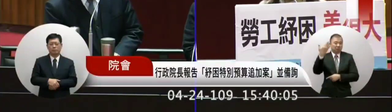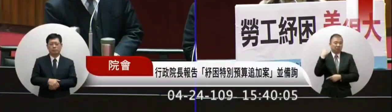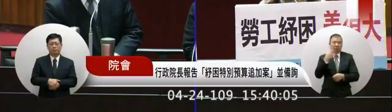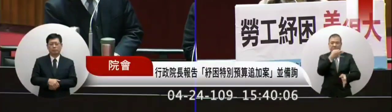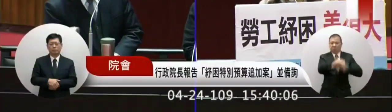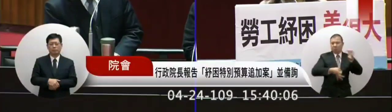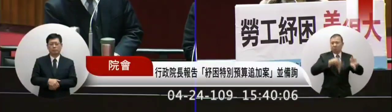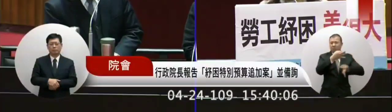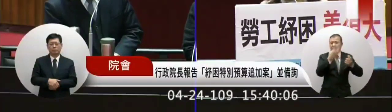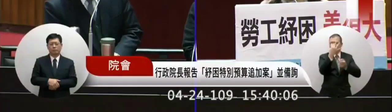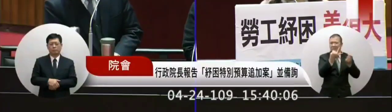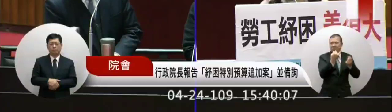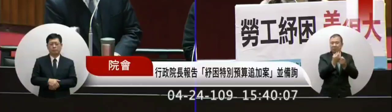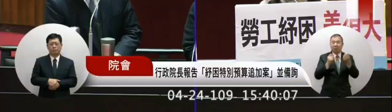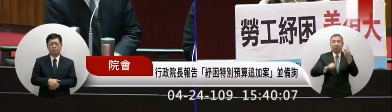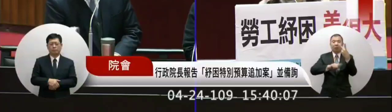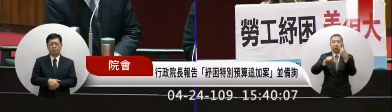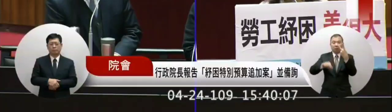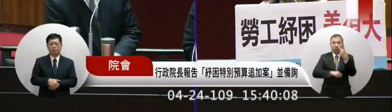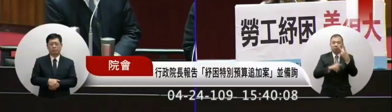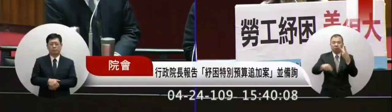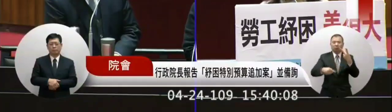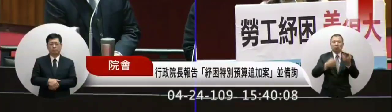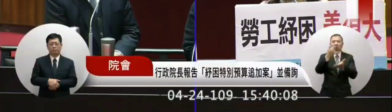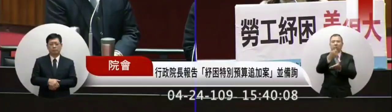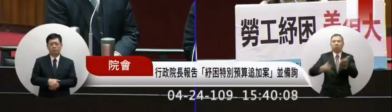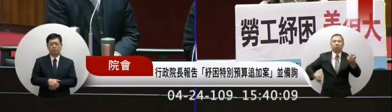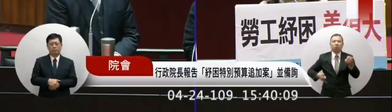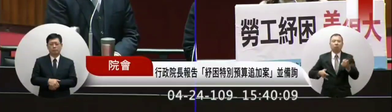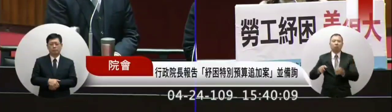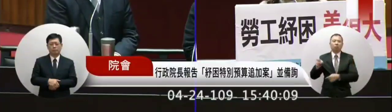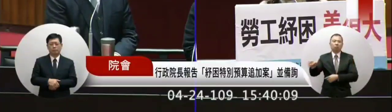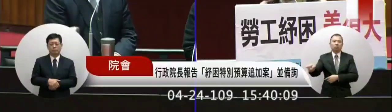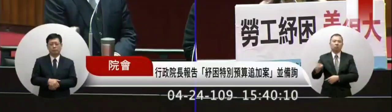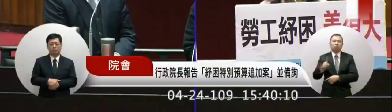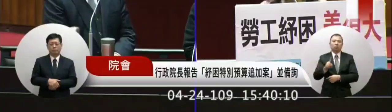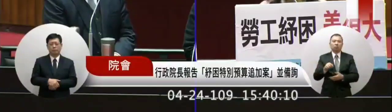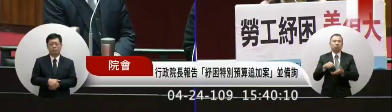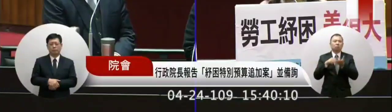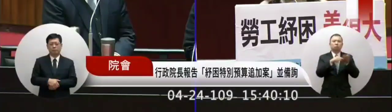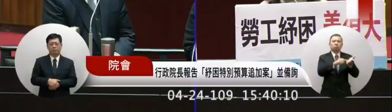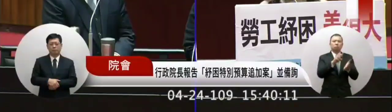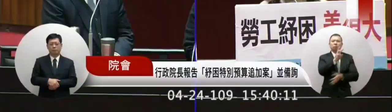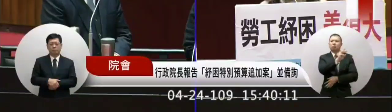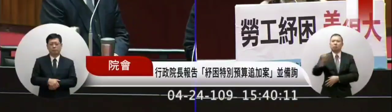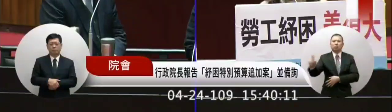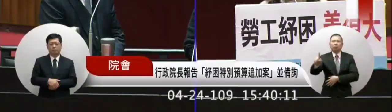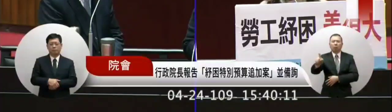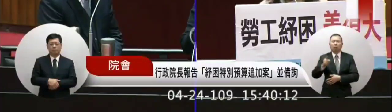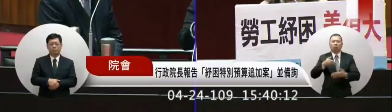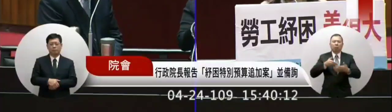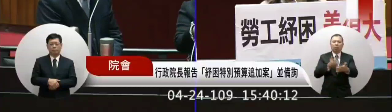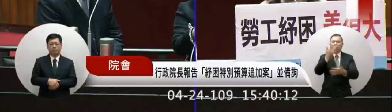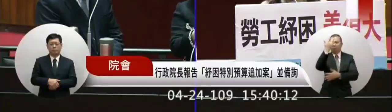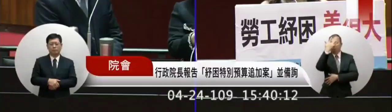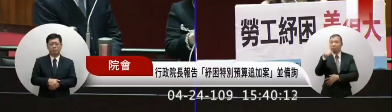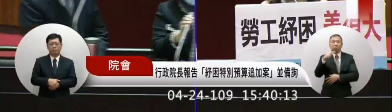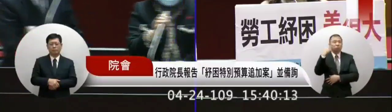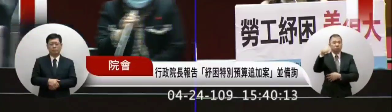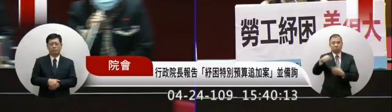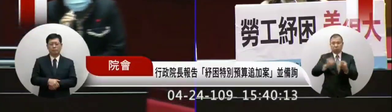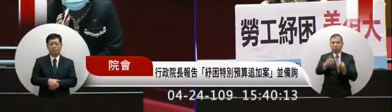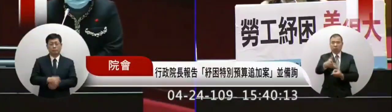就2月退保，按照我们这个标准来说，他就领不到3万块哎，部长你觉得这样合理吗？我好厉